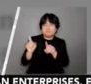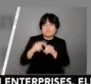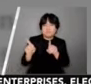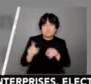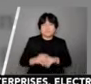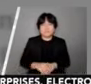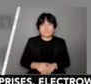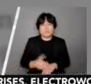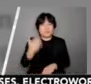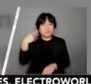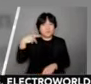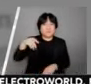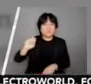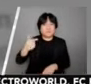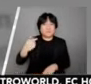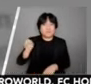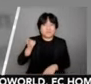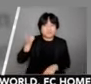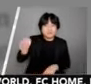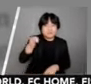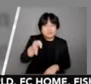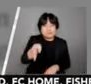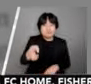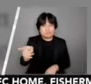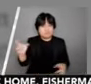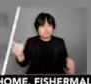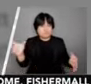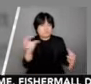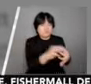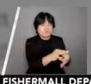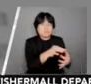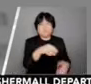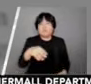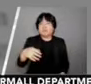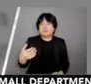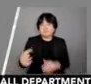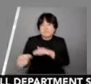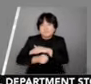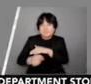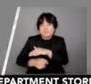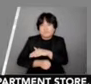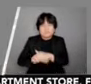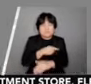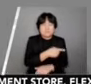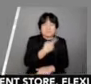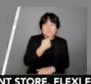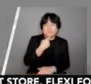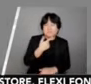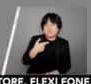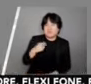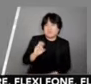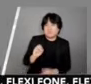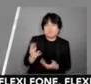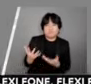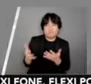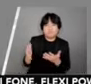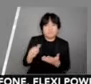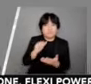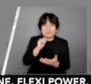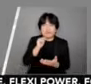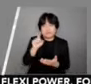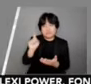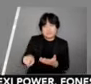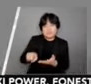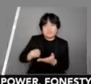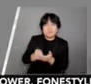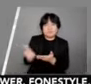Pogo sa Bamban. Sa kontra sa laysay na isinimite nitong pong Biyernes, tinawag ni Guo na politically motivated ang